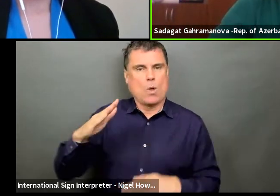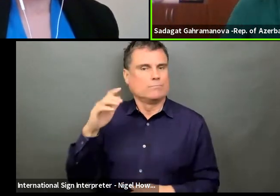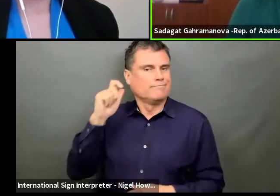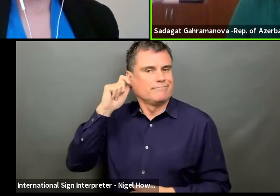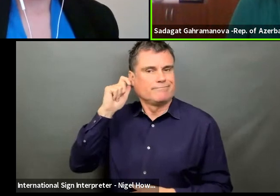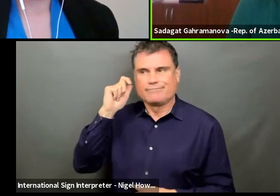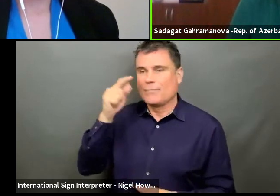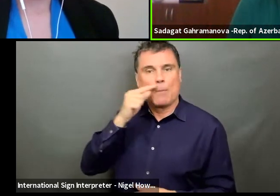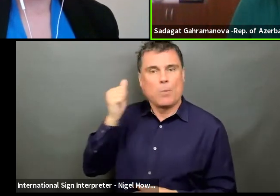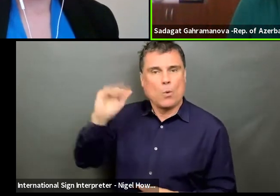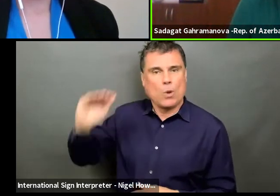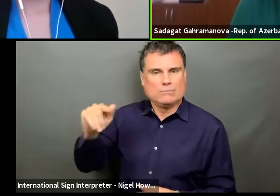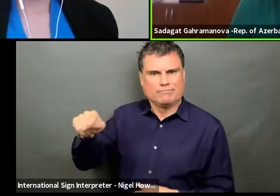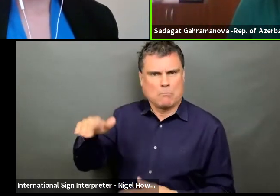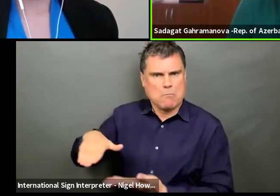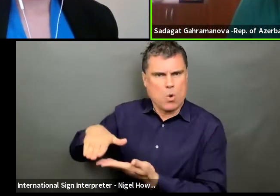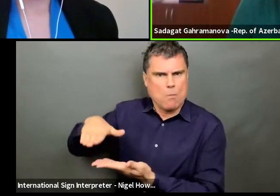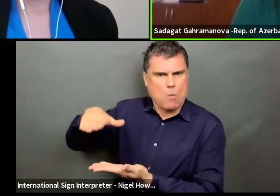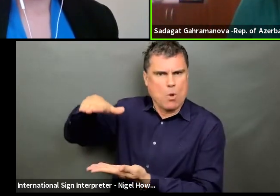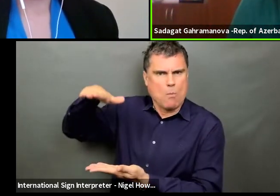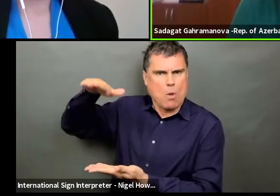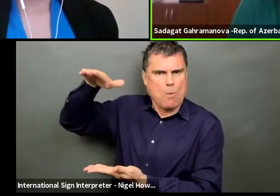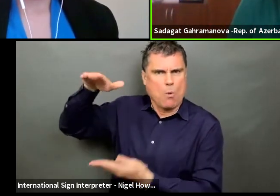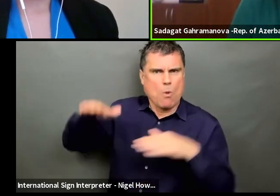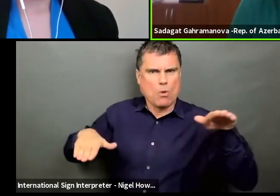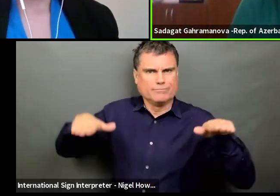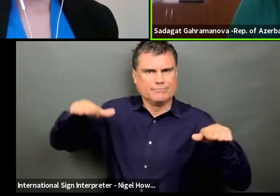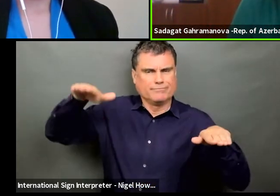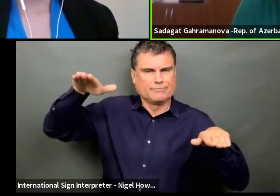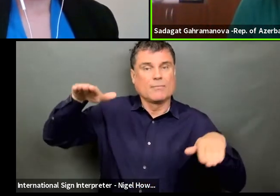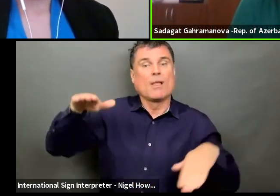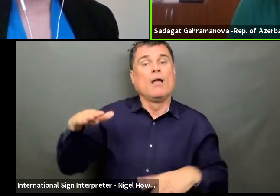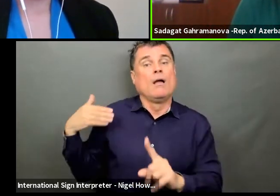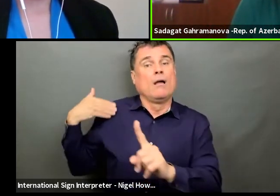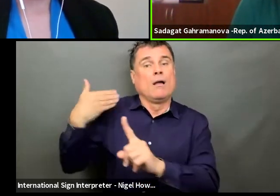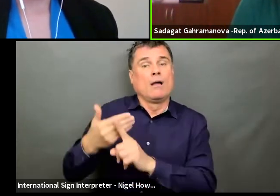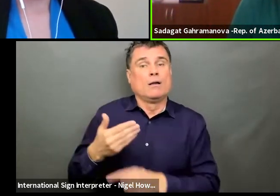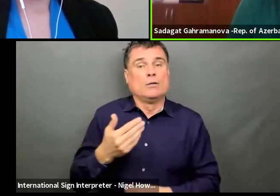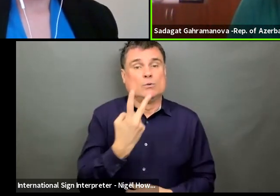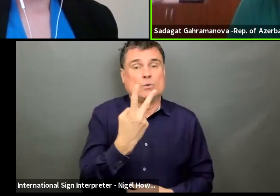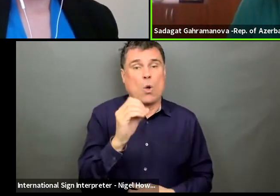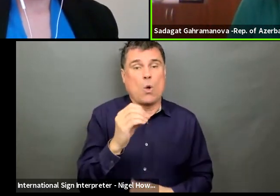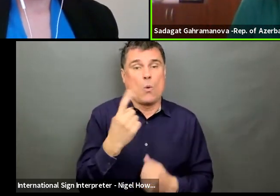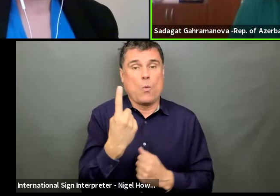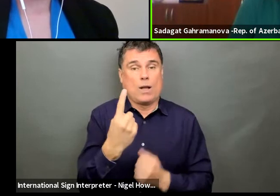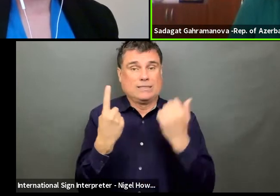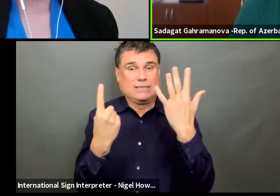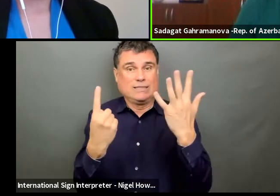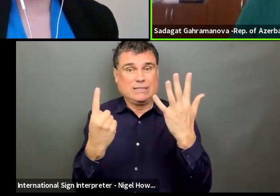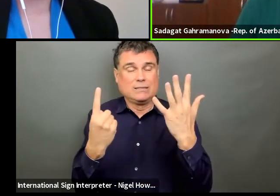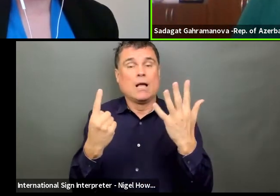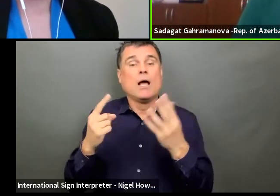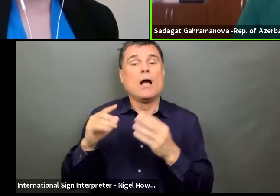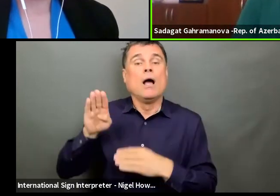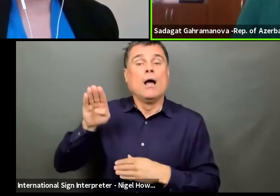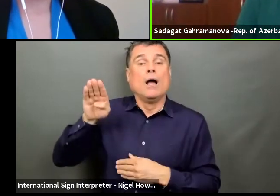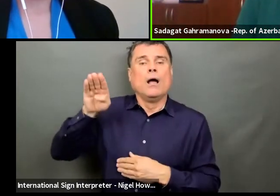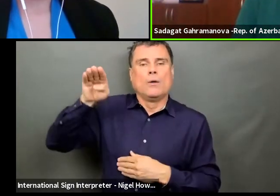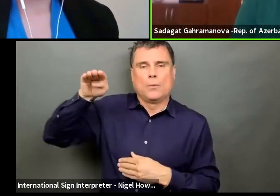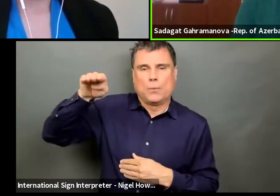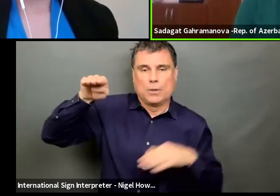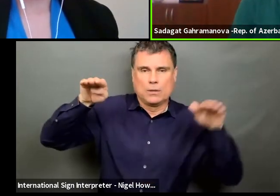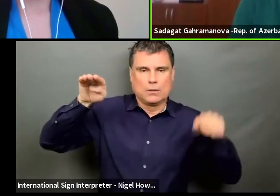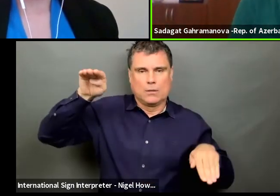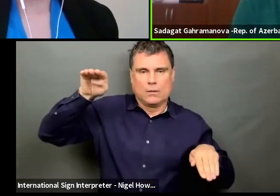Правительство Азербайджана в тесном сотрудничестве и партнерстве с UNFPA в Азербайджане проводит ряд мероприятий с